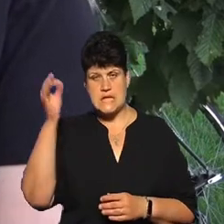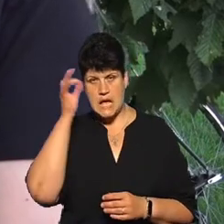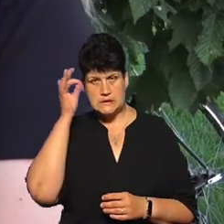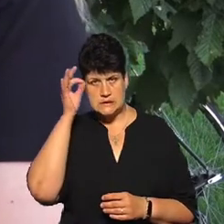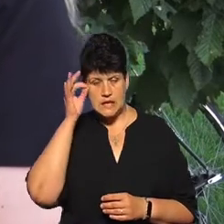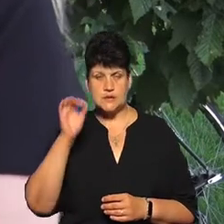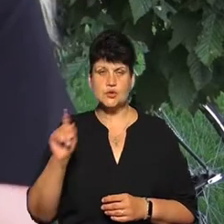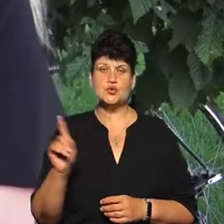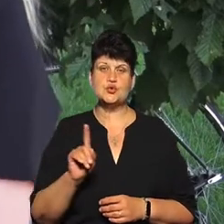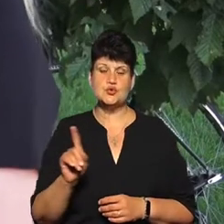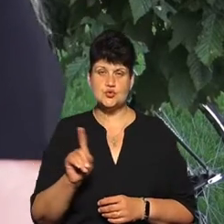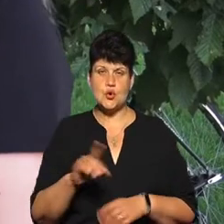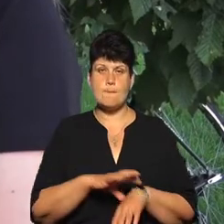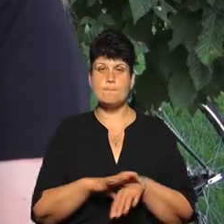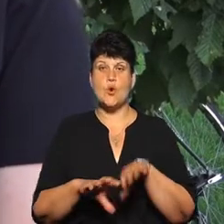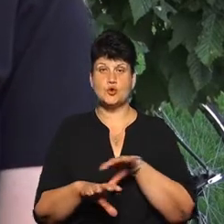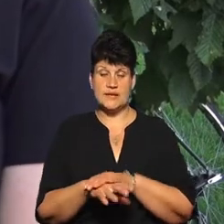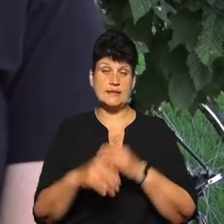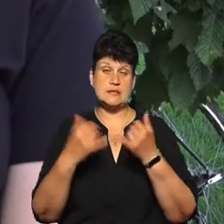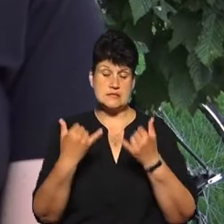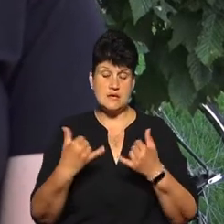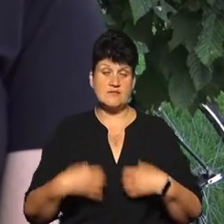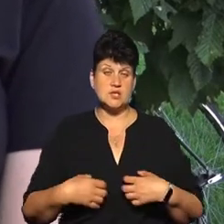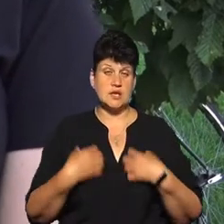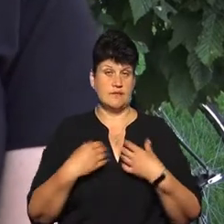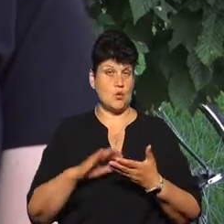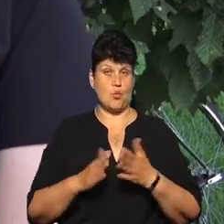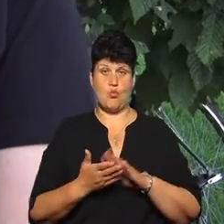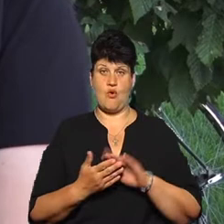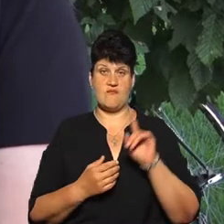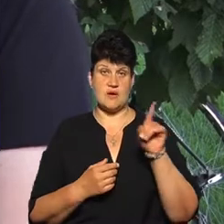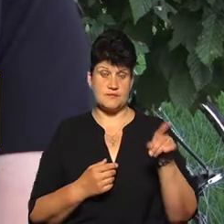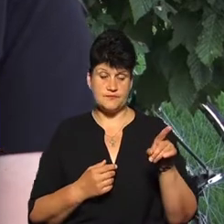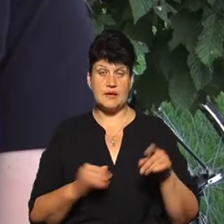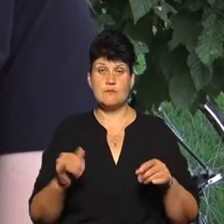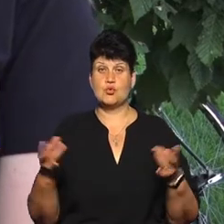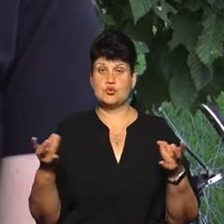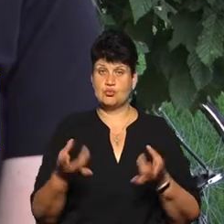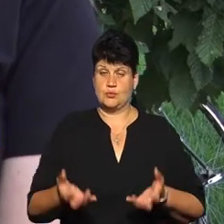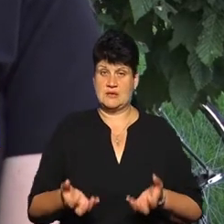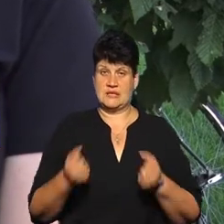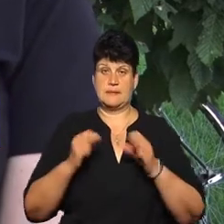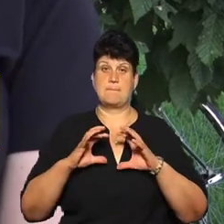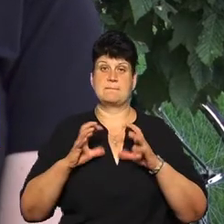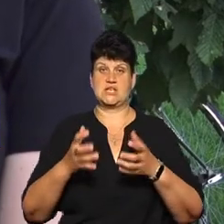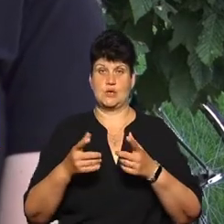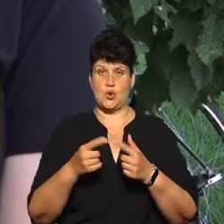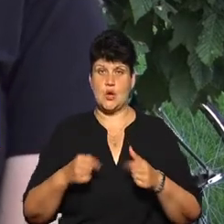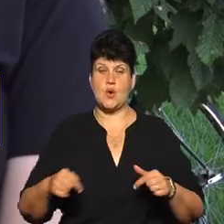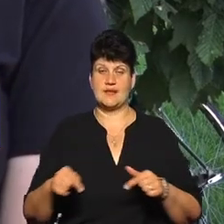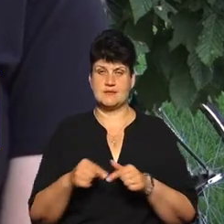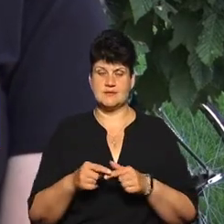що полонені досі перебувають в жахливих умовах і потребують підтримки міжнародних організацій,